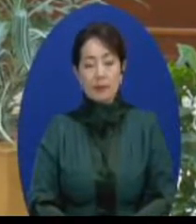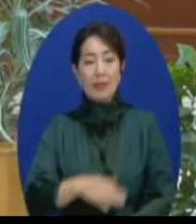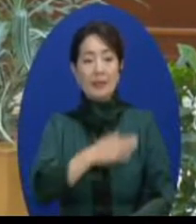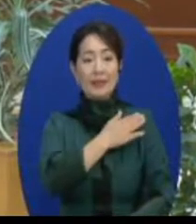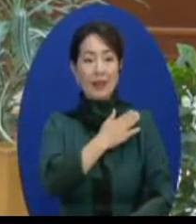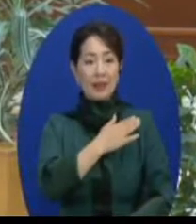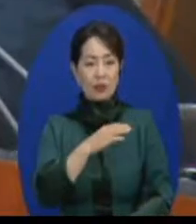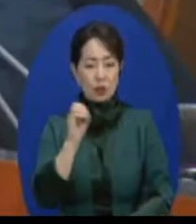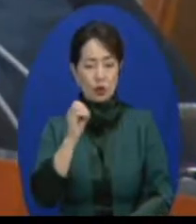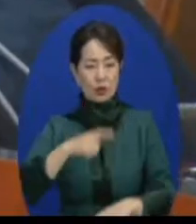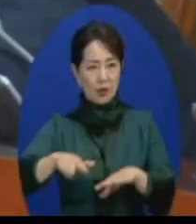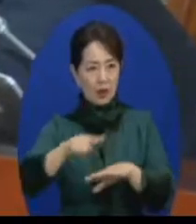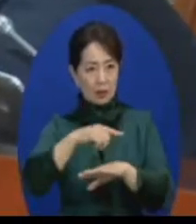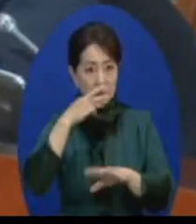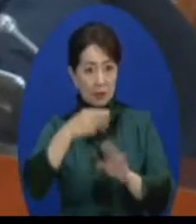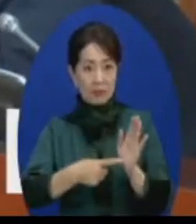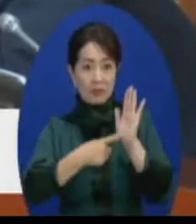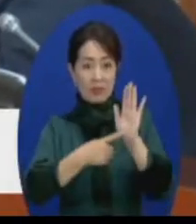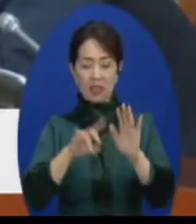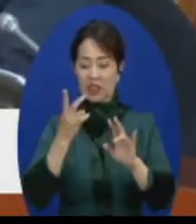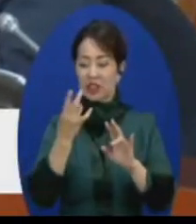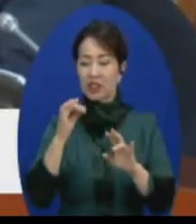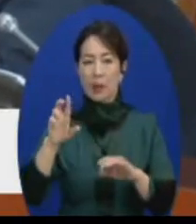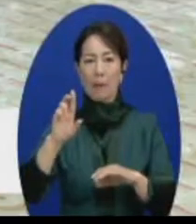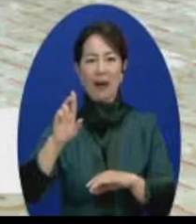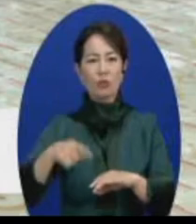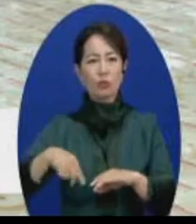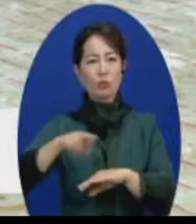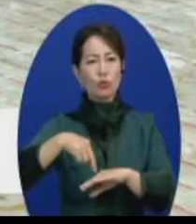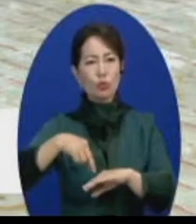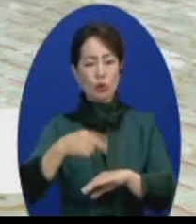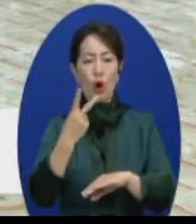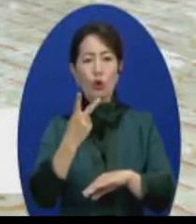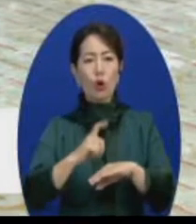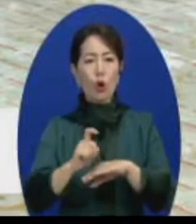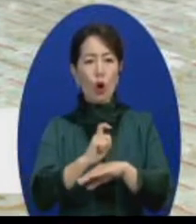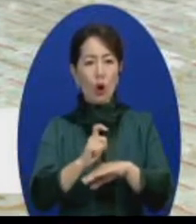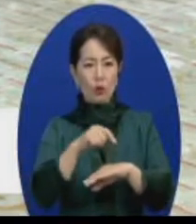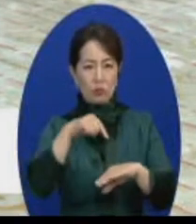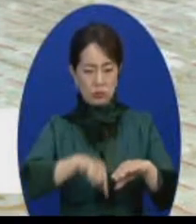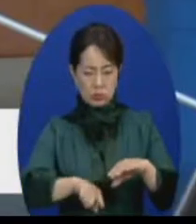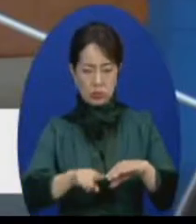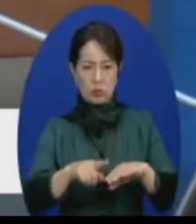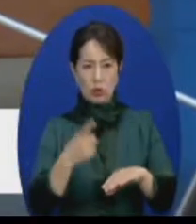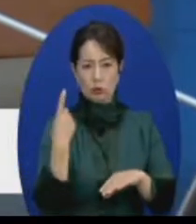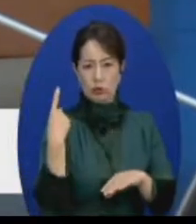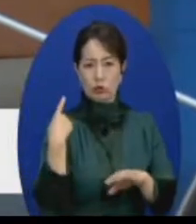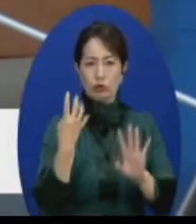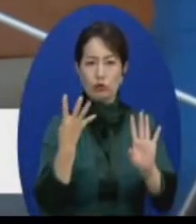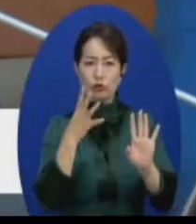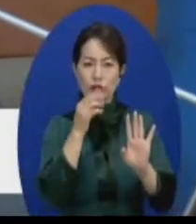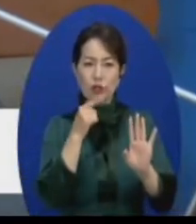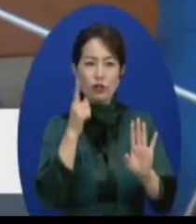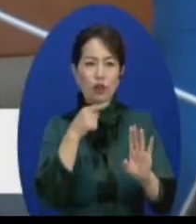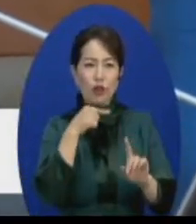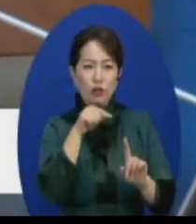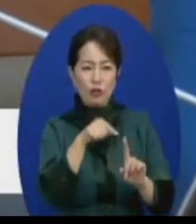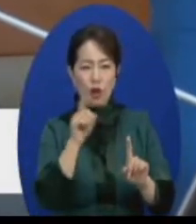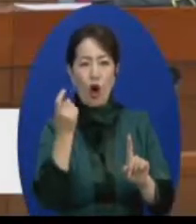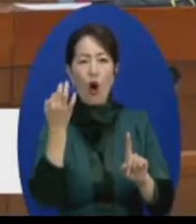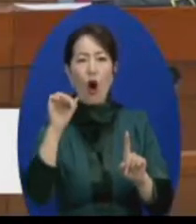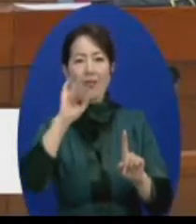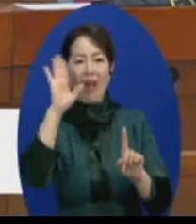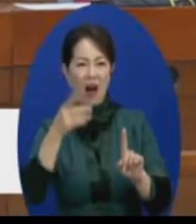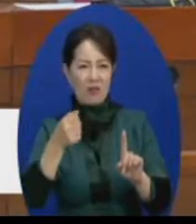Цагдаагийн эрхийн газрын мэдээлэлээр бол нийслэлийн баян зүрх бүрийн 2 дугаар хорооны нутаг дэвсгэр өчигдөр 9 настай охиныг хойд